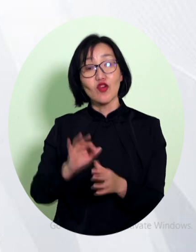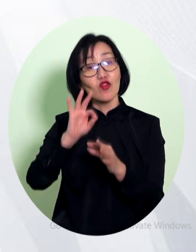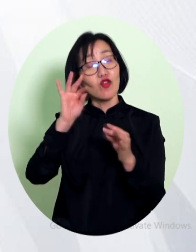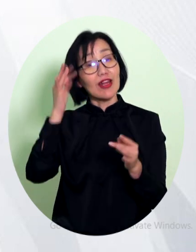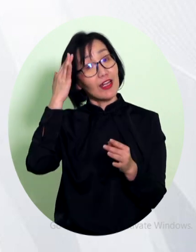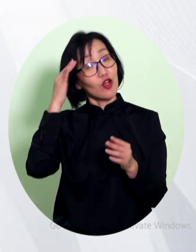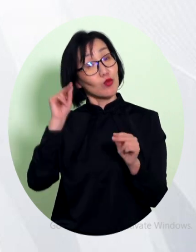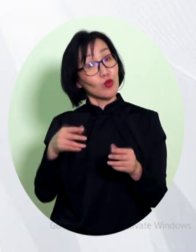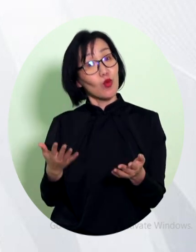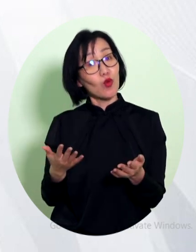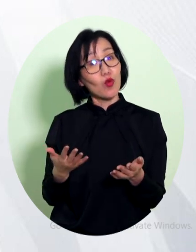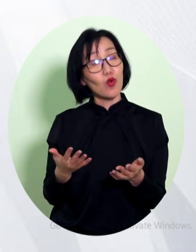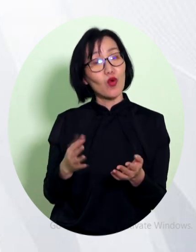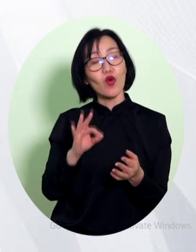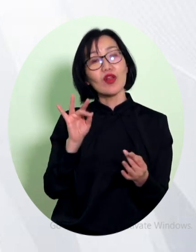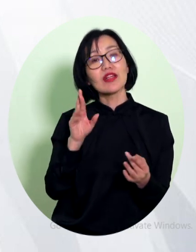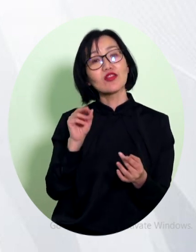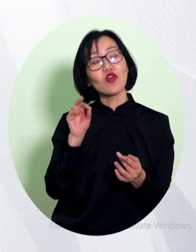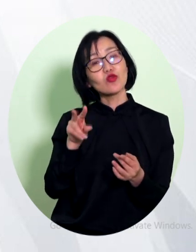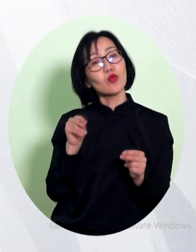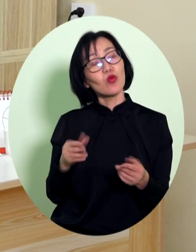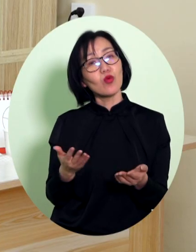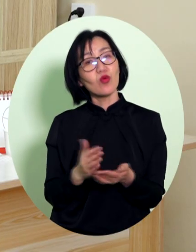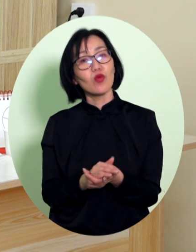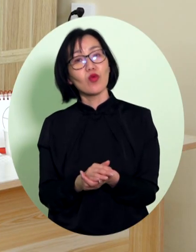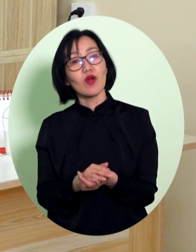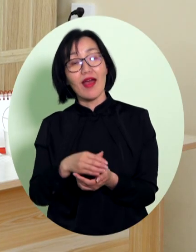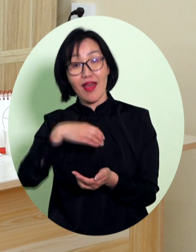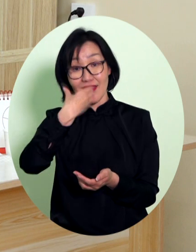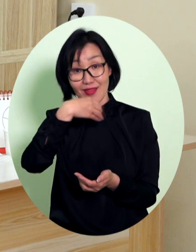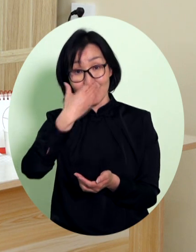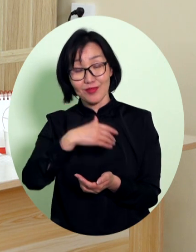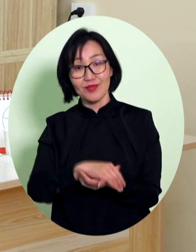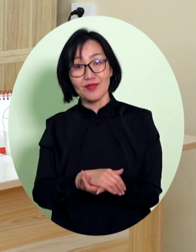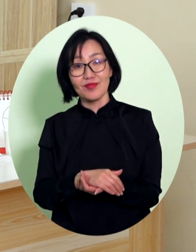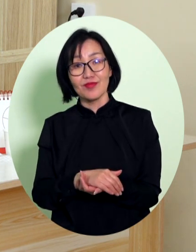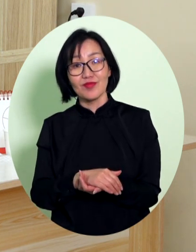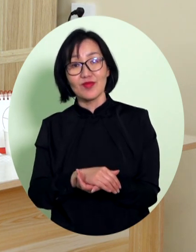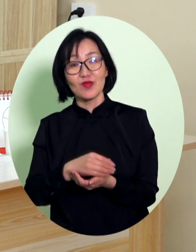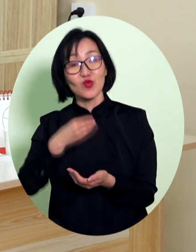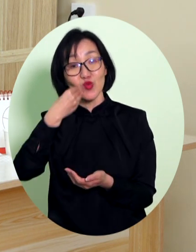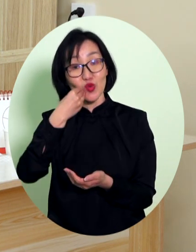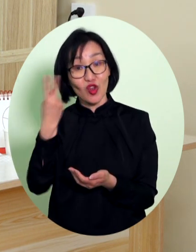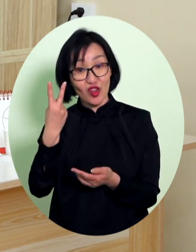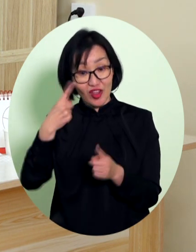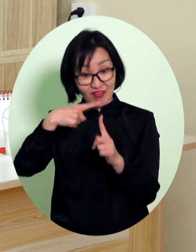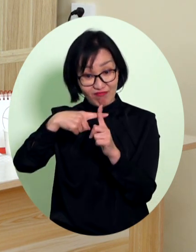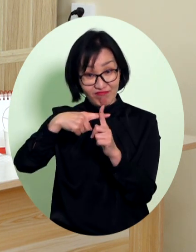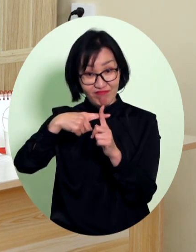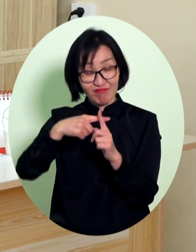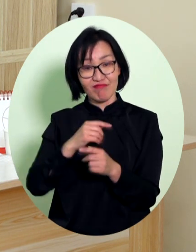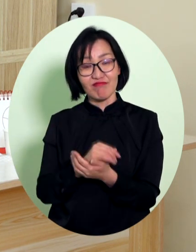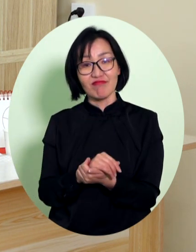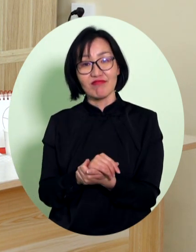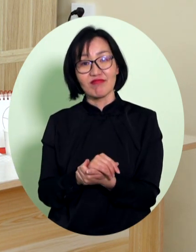Өөр олж болох уу? Өөр яаж олж болох уу? Алим жүрж 2-оо нэмээд